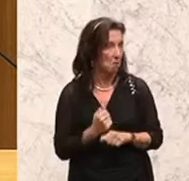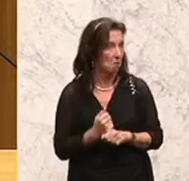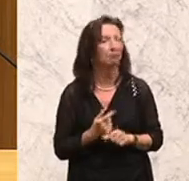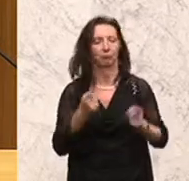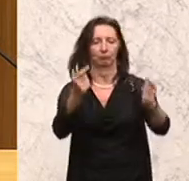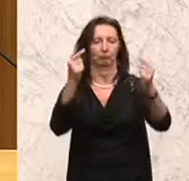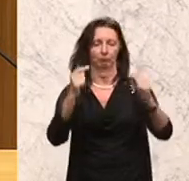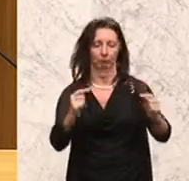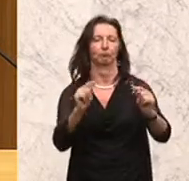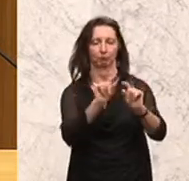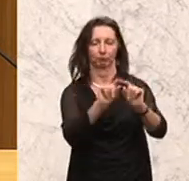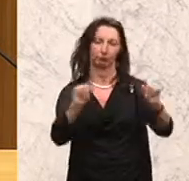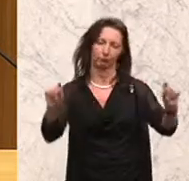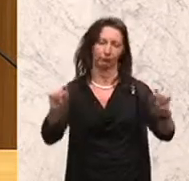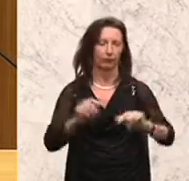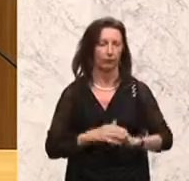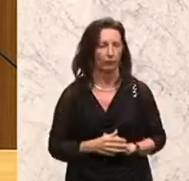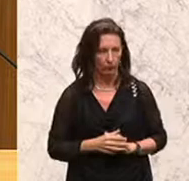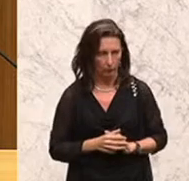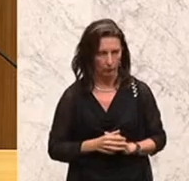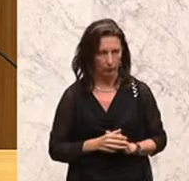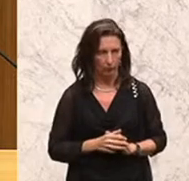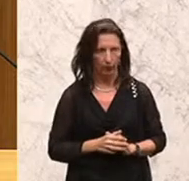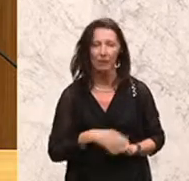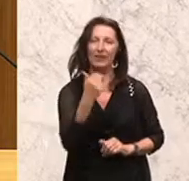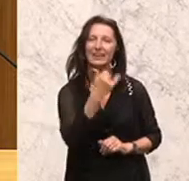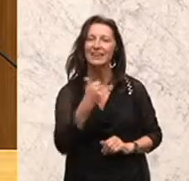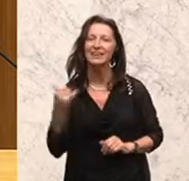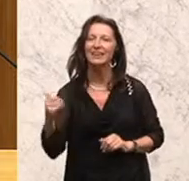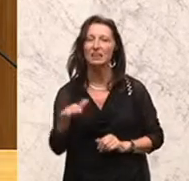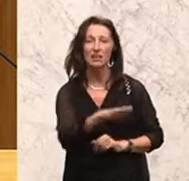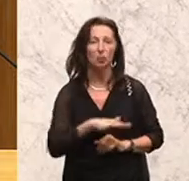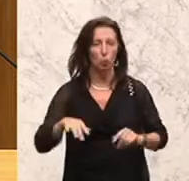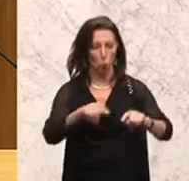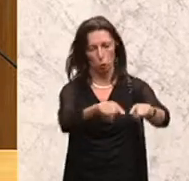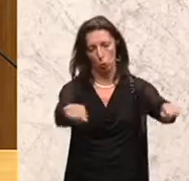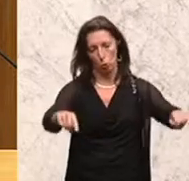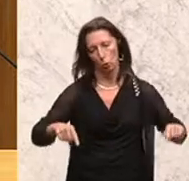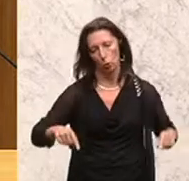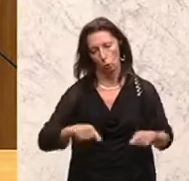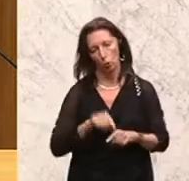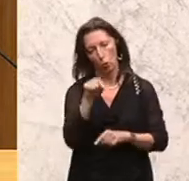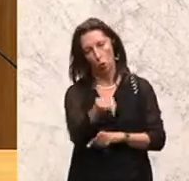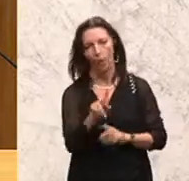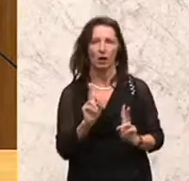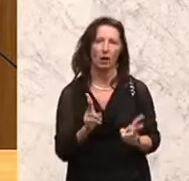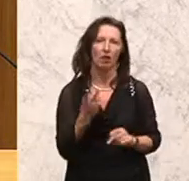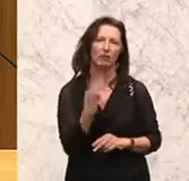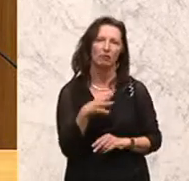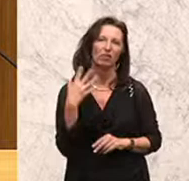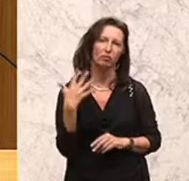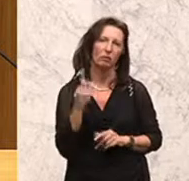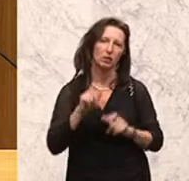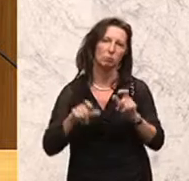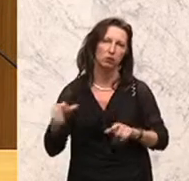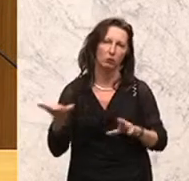ist die Höchstzahl. Pro Grundstück können 450 Personen aufgenommen werden. Was das für eine Bestimmung ist,